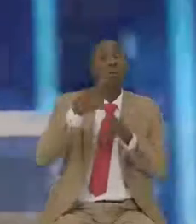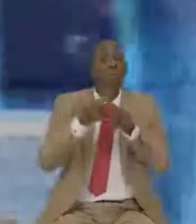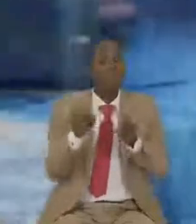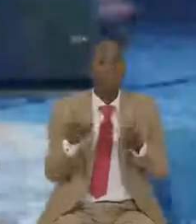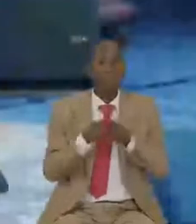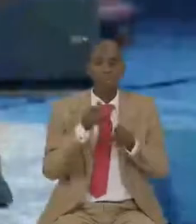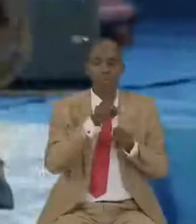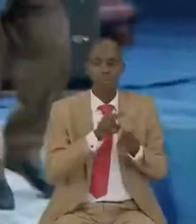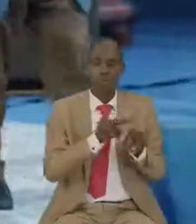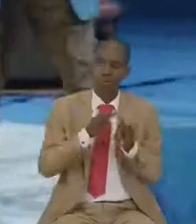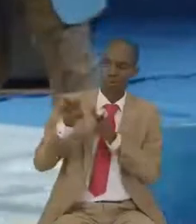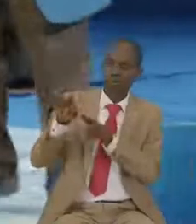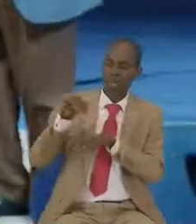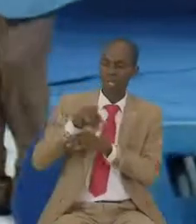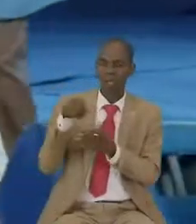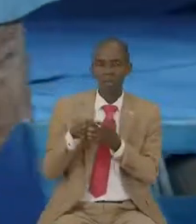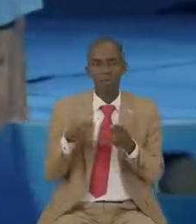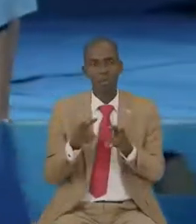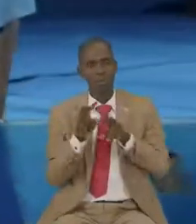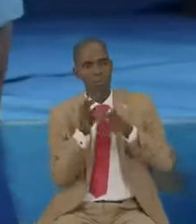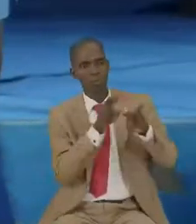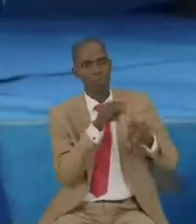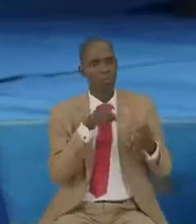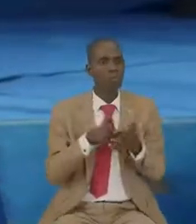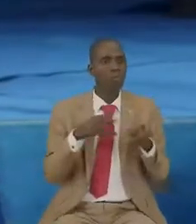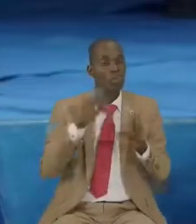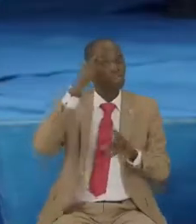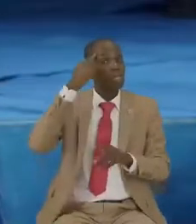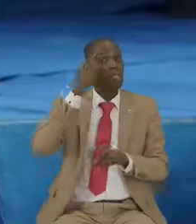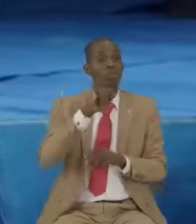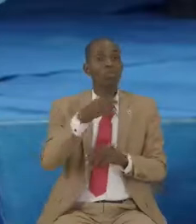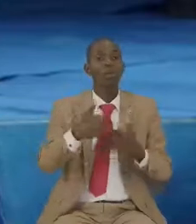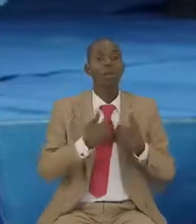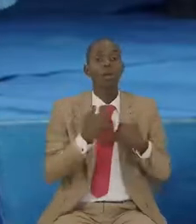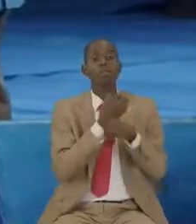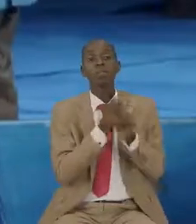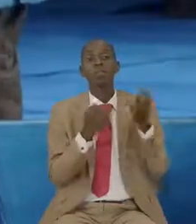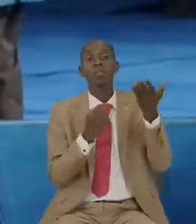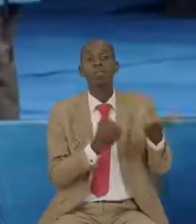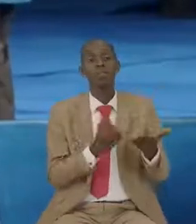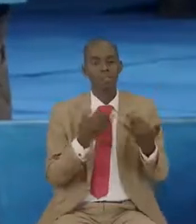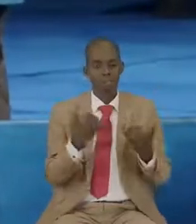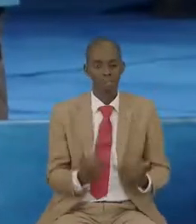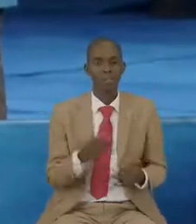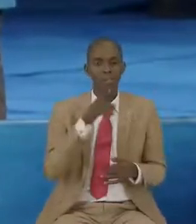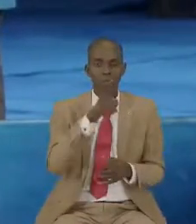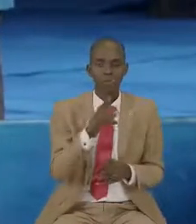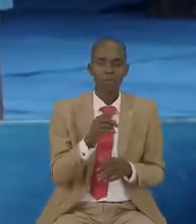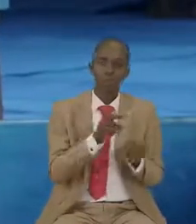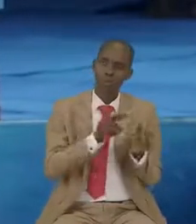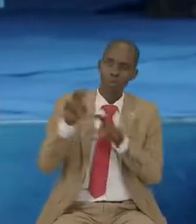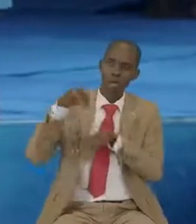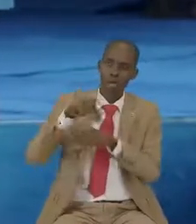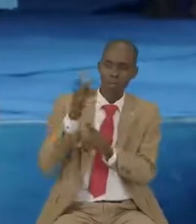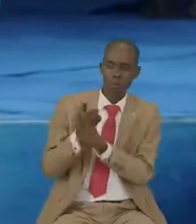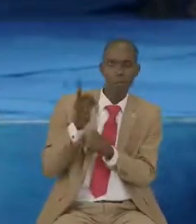sont privés de la gloire de Dieu. Mais comme vous regardez ici et là, croyant que vous aurez le salut